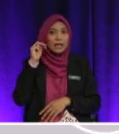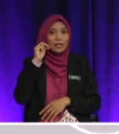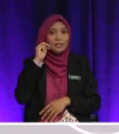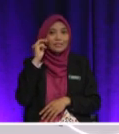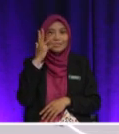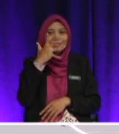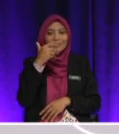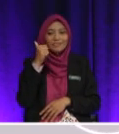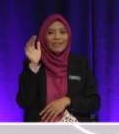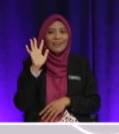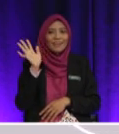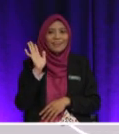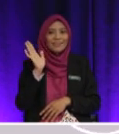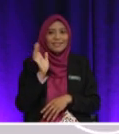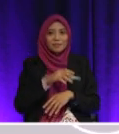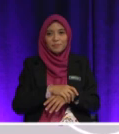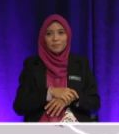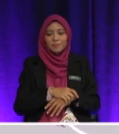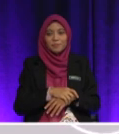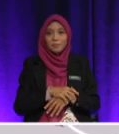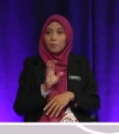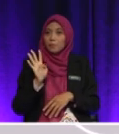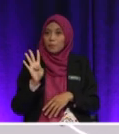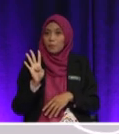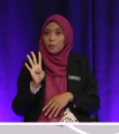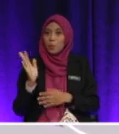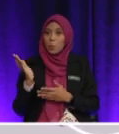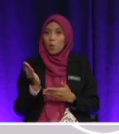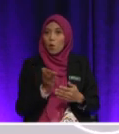Hai Siti nah dan yang keempat